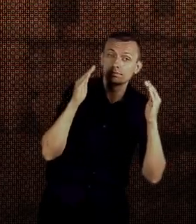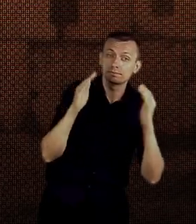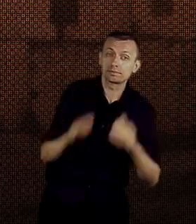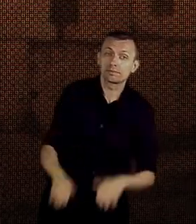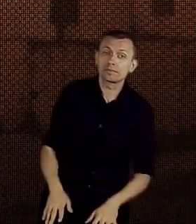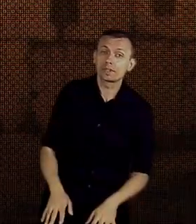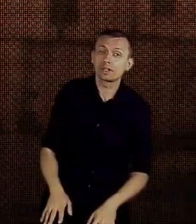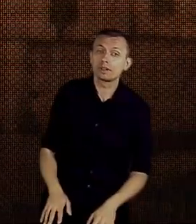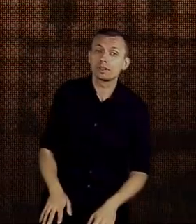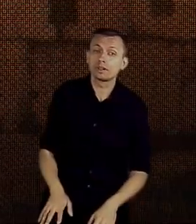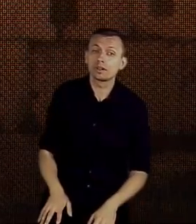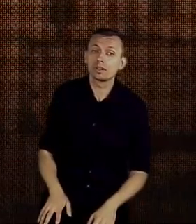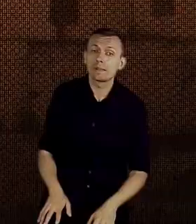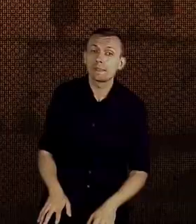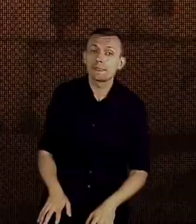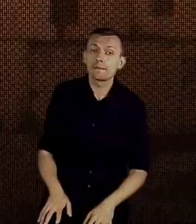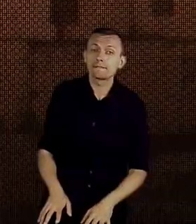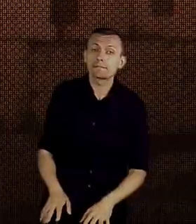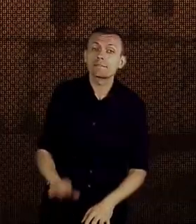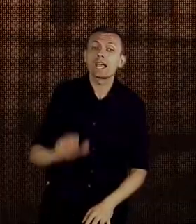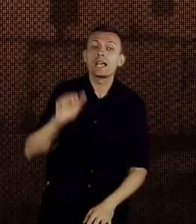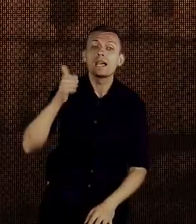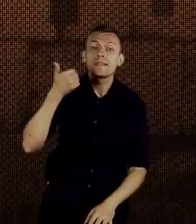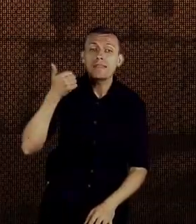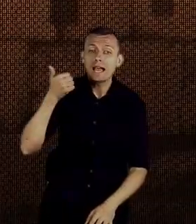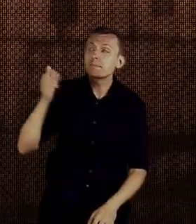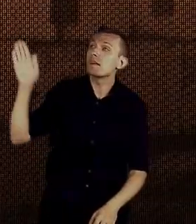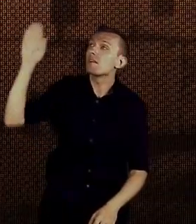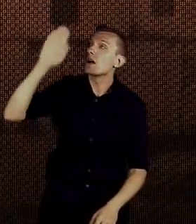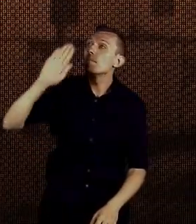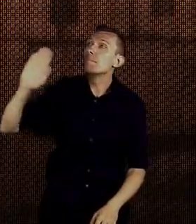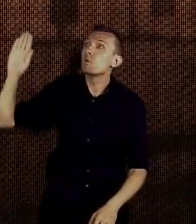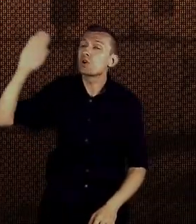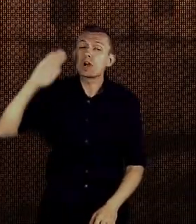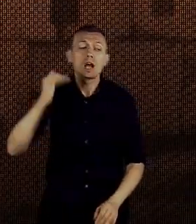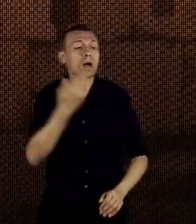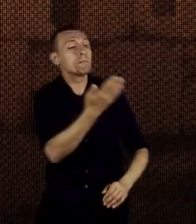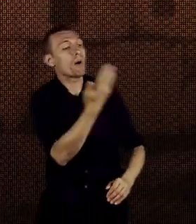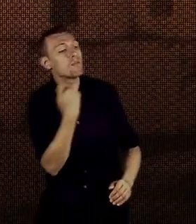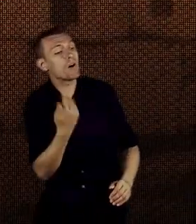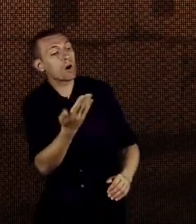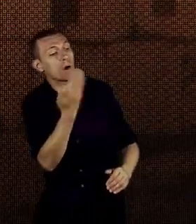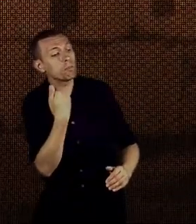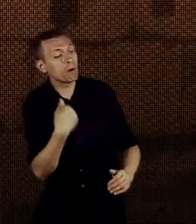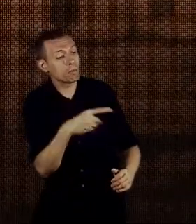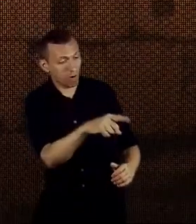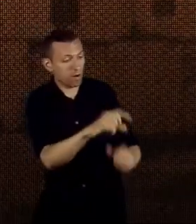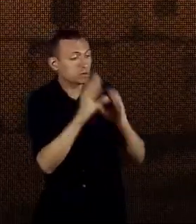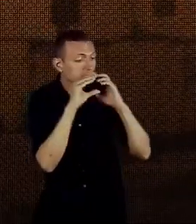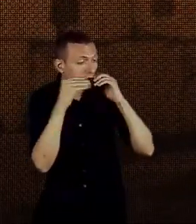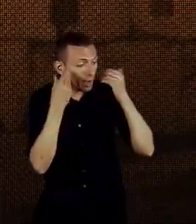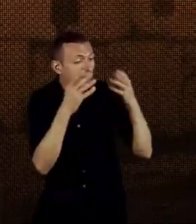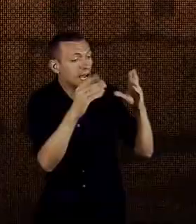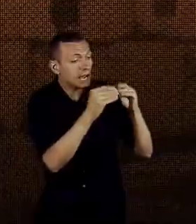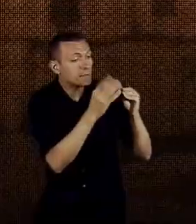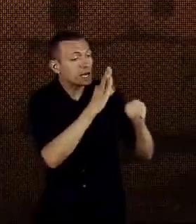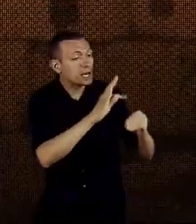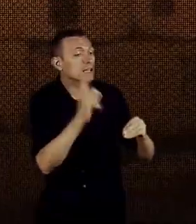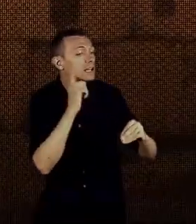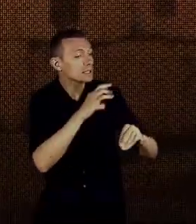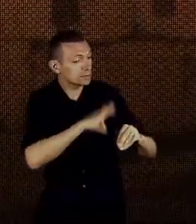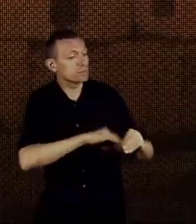synem, Abraham nie miał powodu przypuszczać, że Bóg chciałby, aby poświęcił on własnego